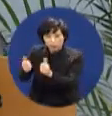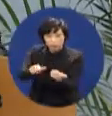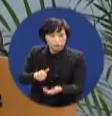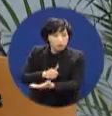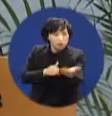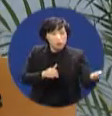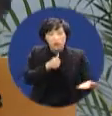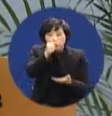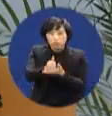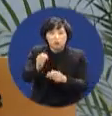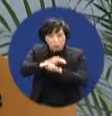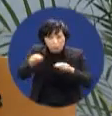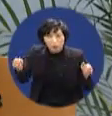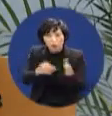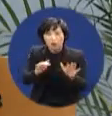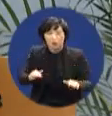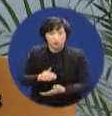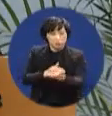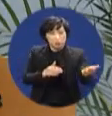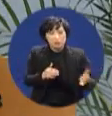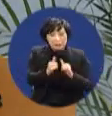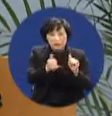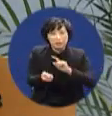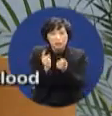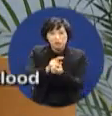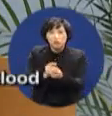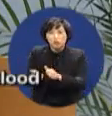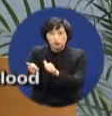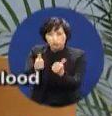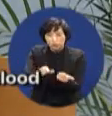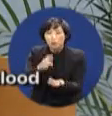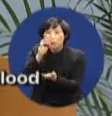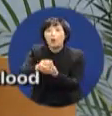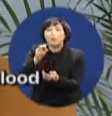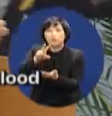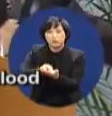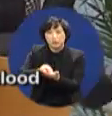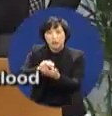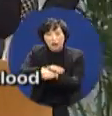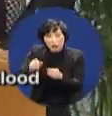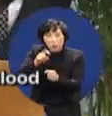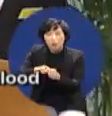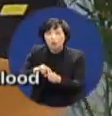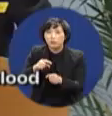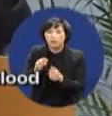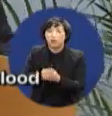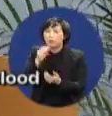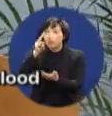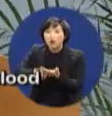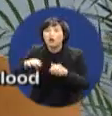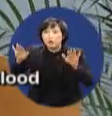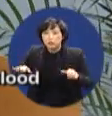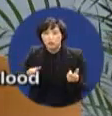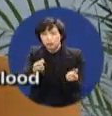죄를 무효시킬 네 대신 죽어야 하는 법적인 문제를 해결하러 비둘기처럼 왔다.